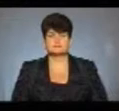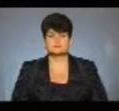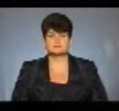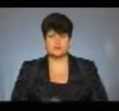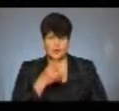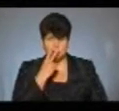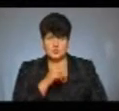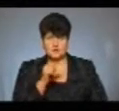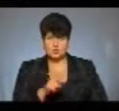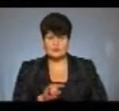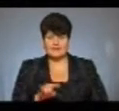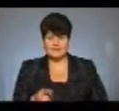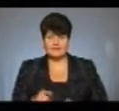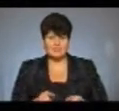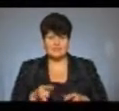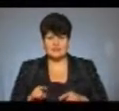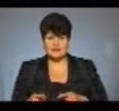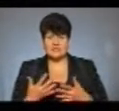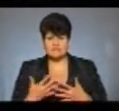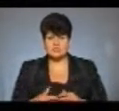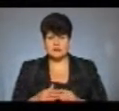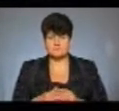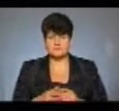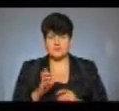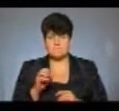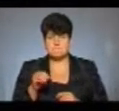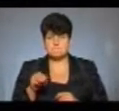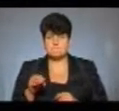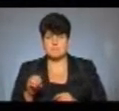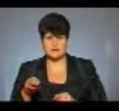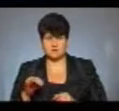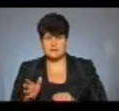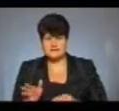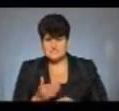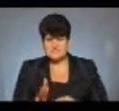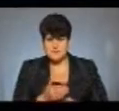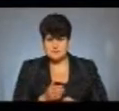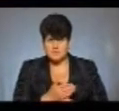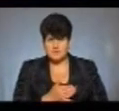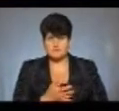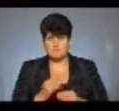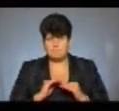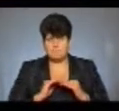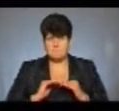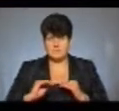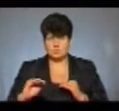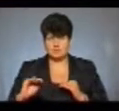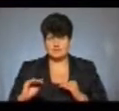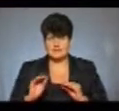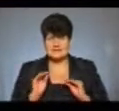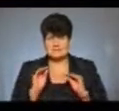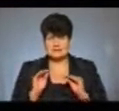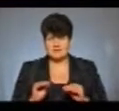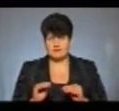Бачите, тут діри, вже бетон, діри, і ми це все відстраняємо, беремо, бетонуємо, ставимо